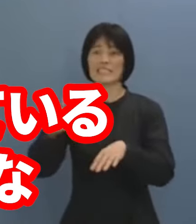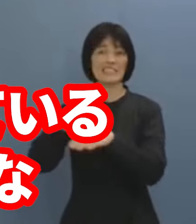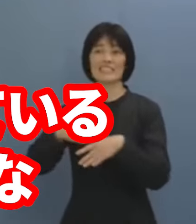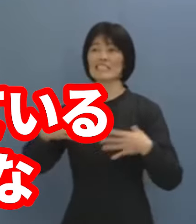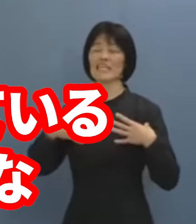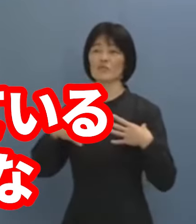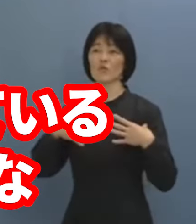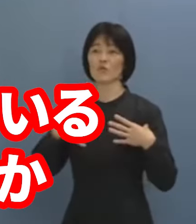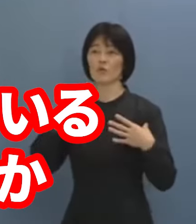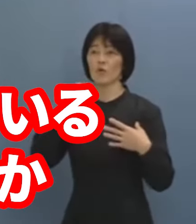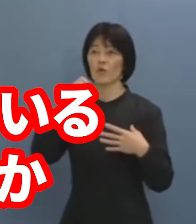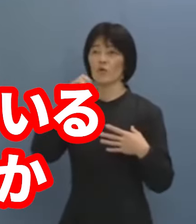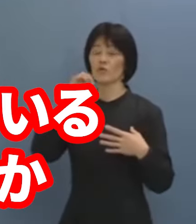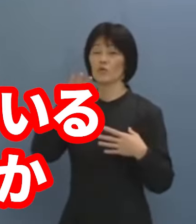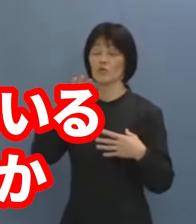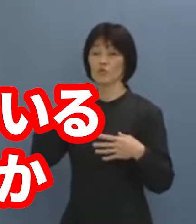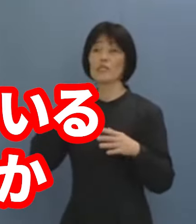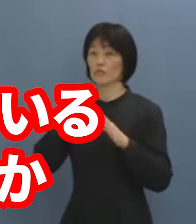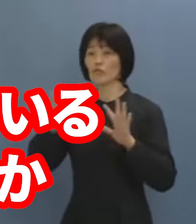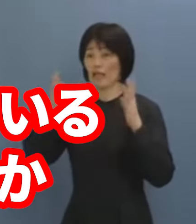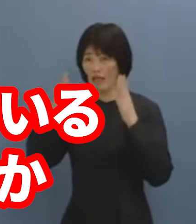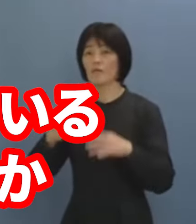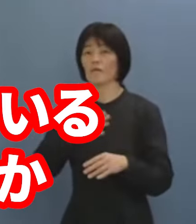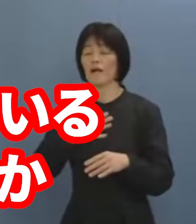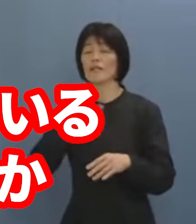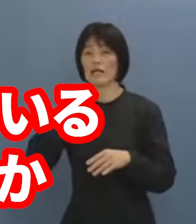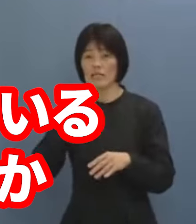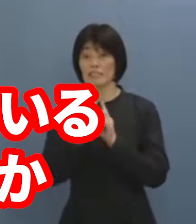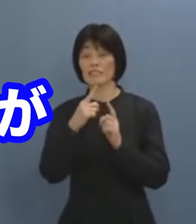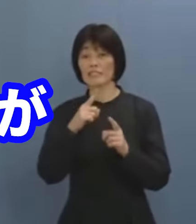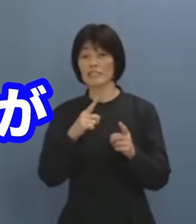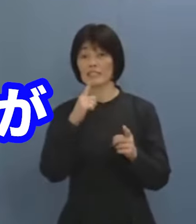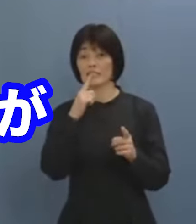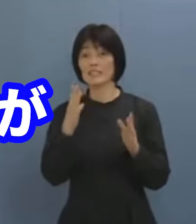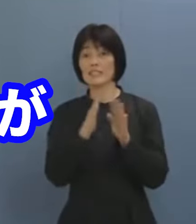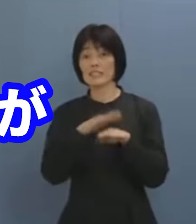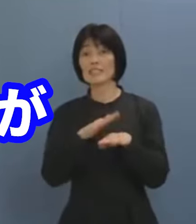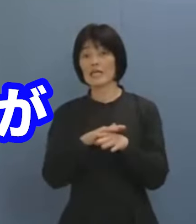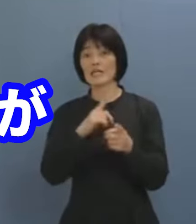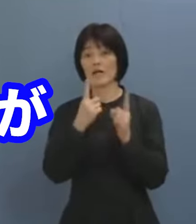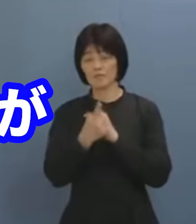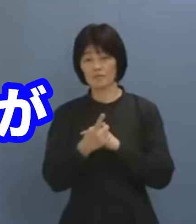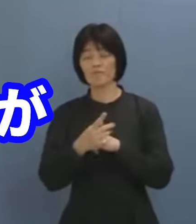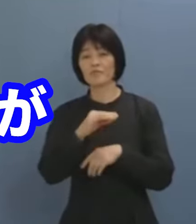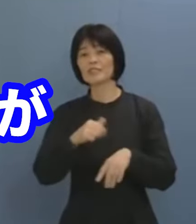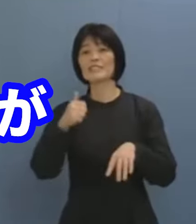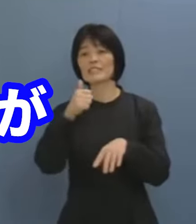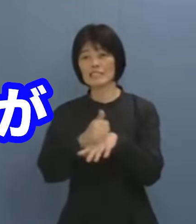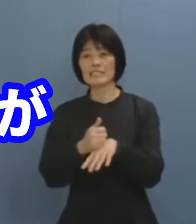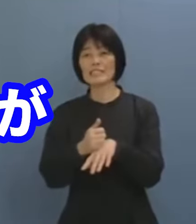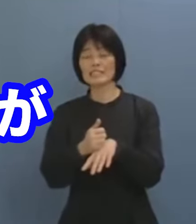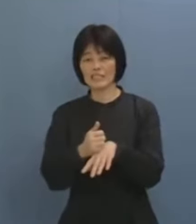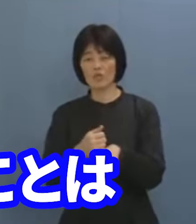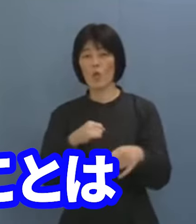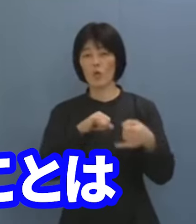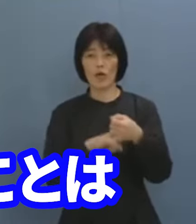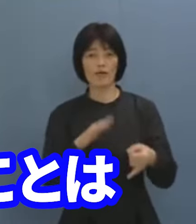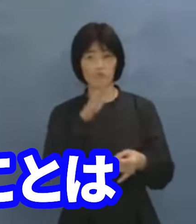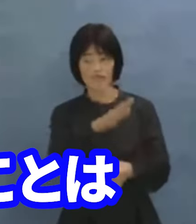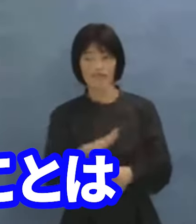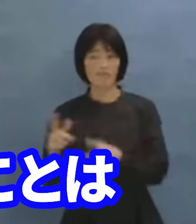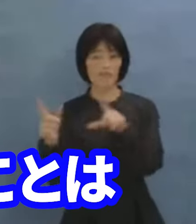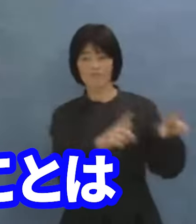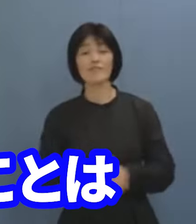ているのかとか、そういうふうな要請は職員の方にされているということはないでしょうか。 ちょっとそこは すみません、あの記憶がないですけども、あの、まあ、